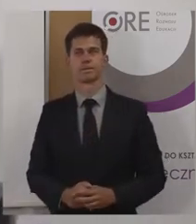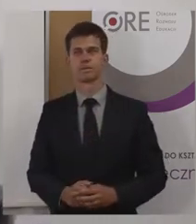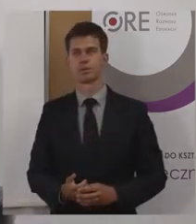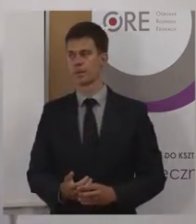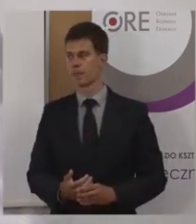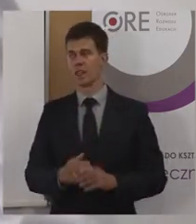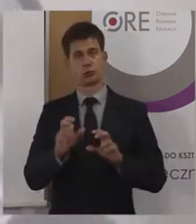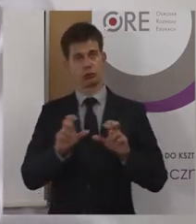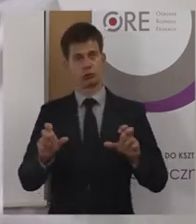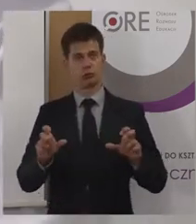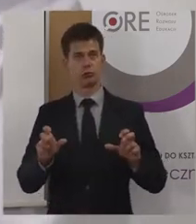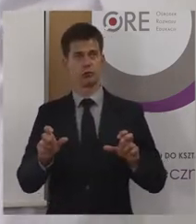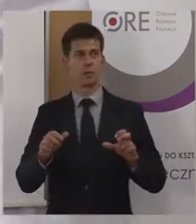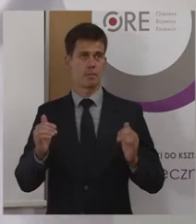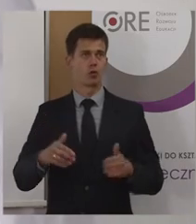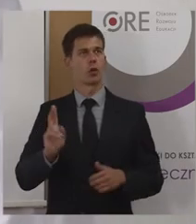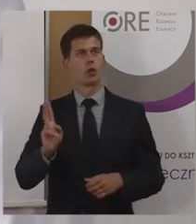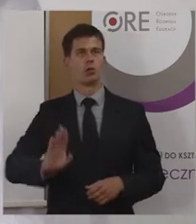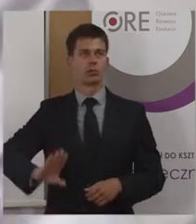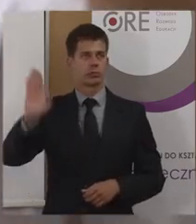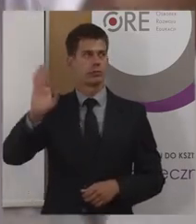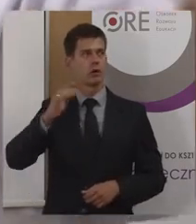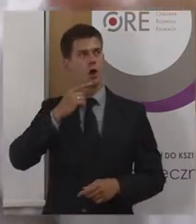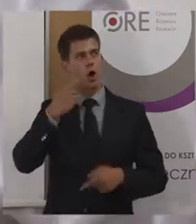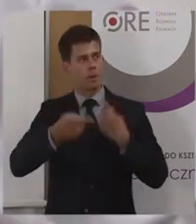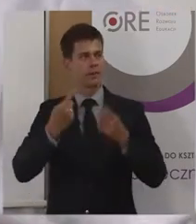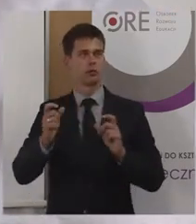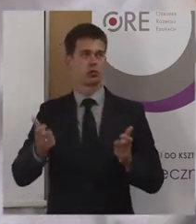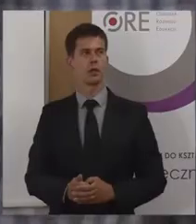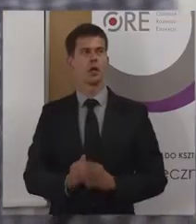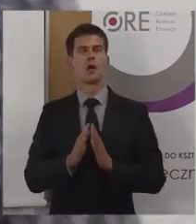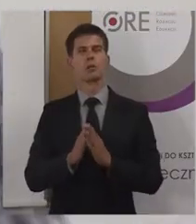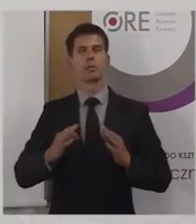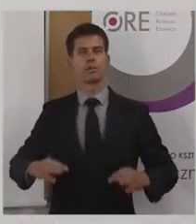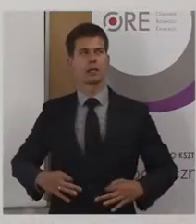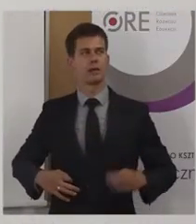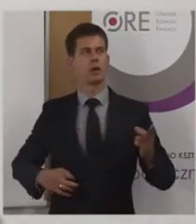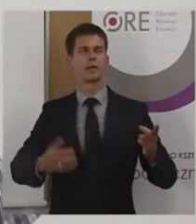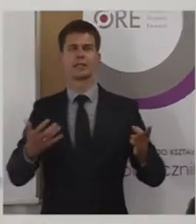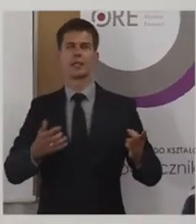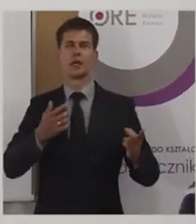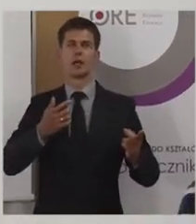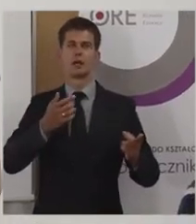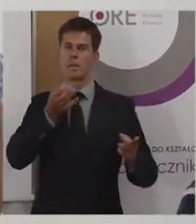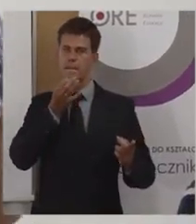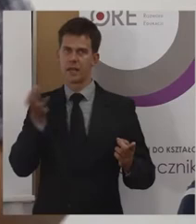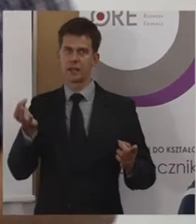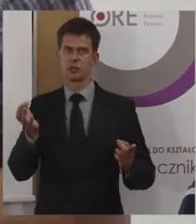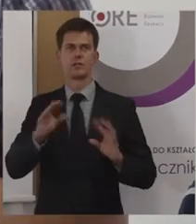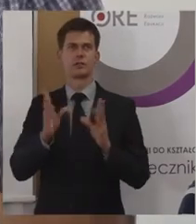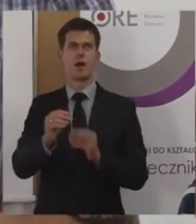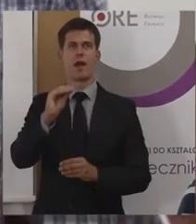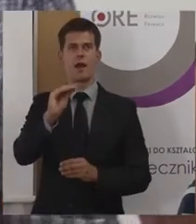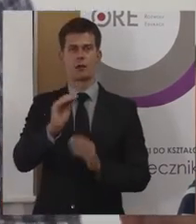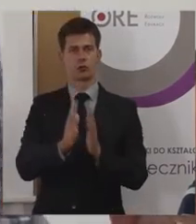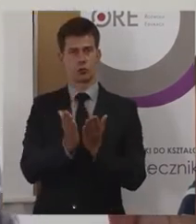ktoś z Państwa mógłby coś powiedzieć? Bardzo proszę, oczywiście. Jak w całym tym projekcie e-podręczników wygląda